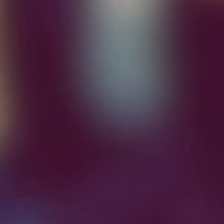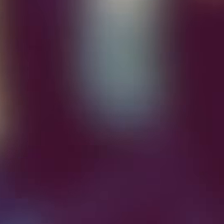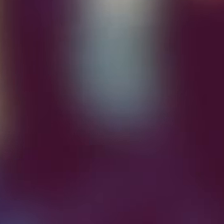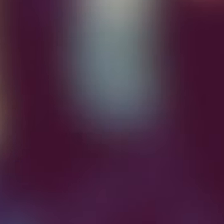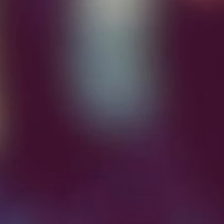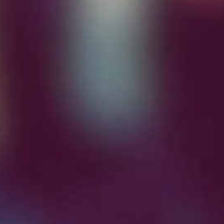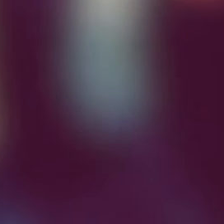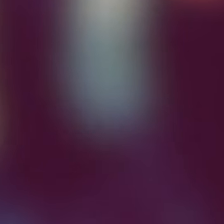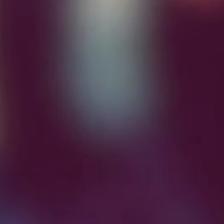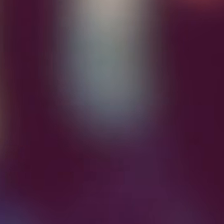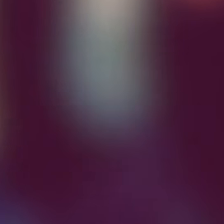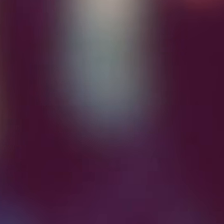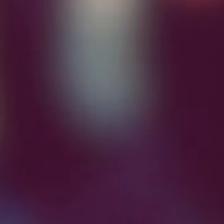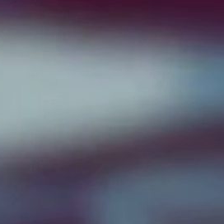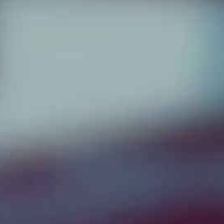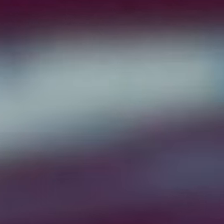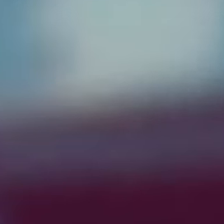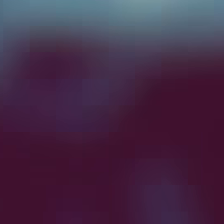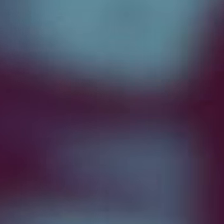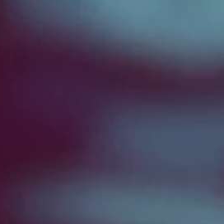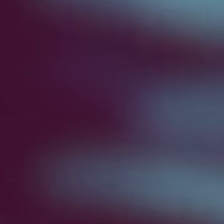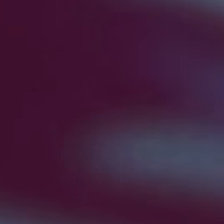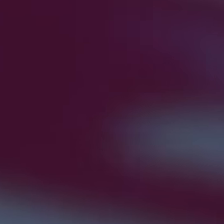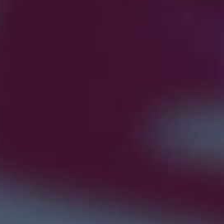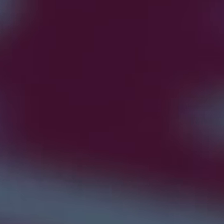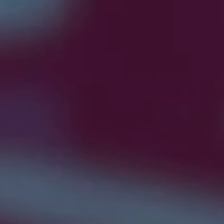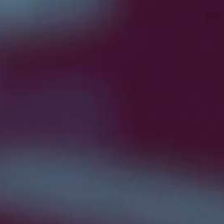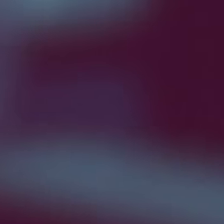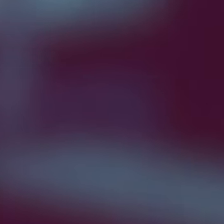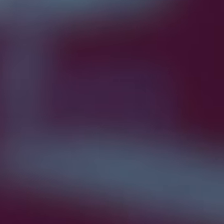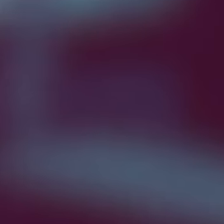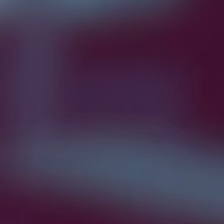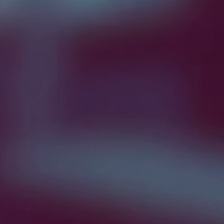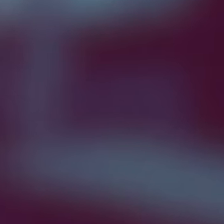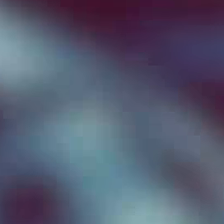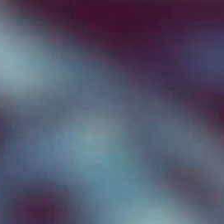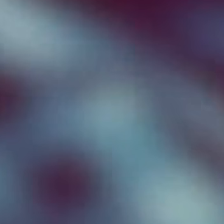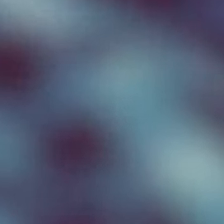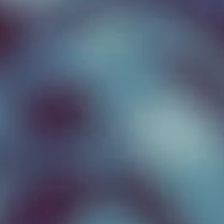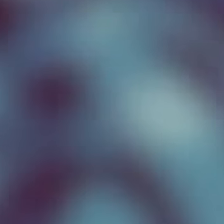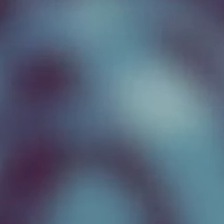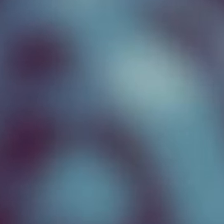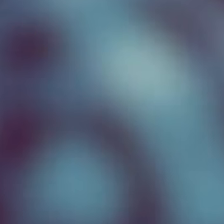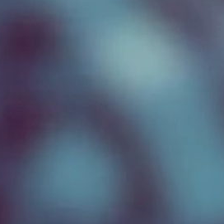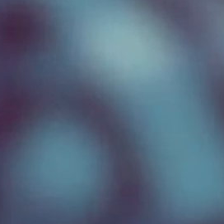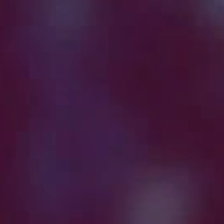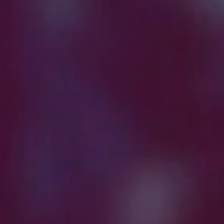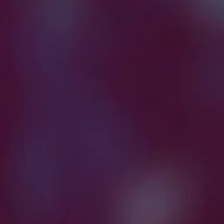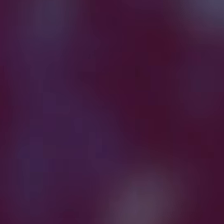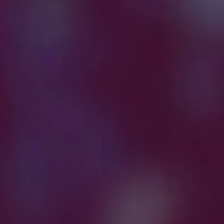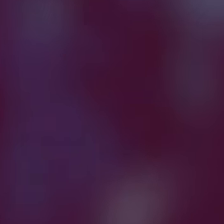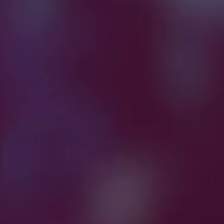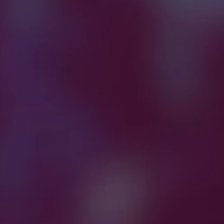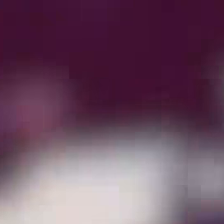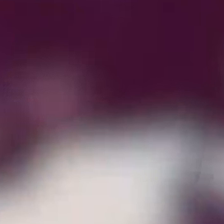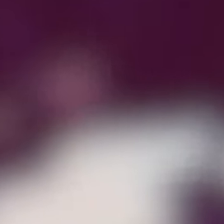di rumah, biar kami yang bekerja. Anda duduk di rumah, biarkan kami yang bekerja. Anda duduk di rumah, biar kami